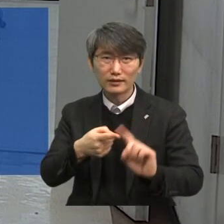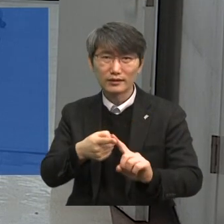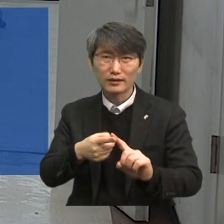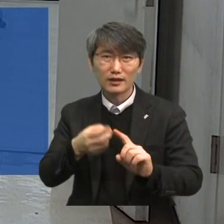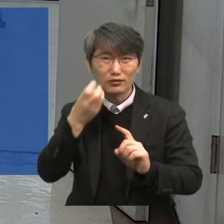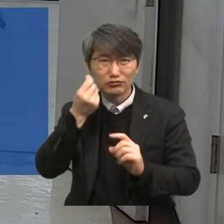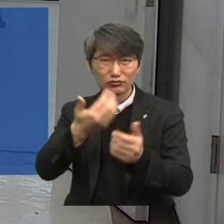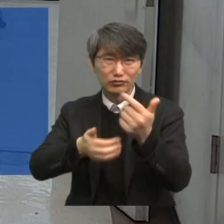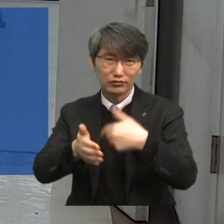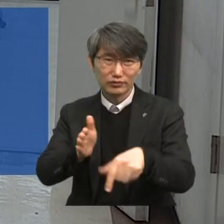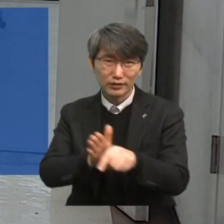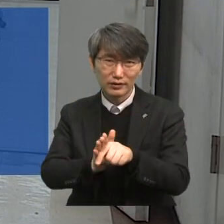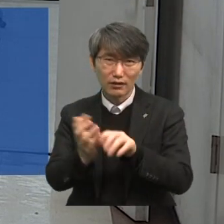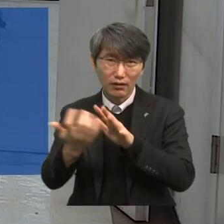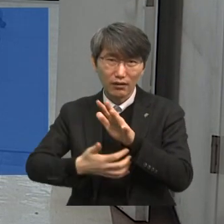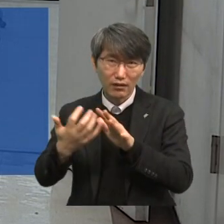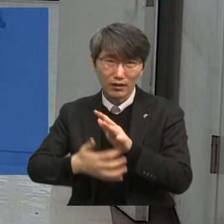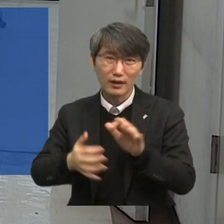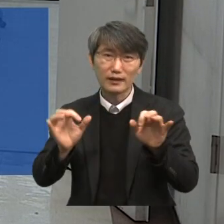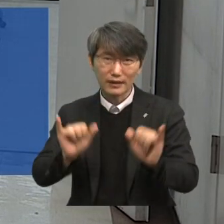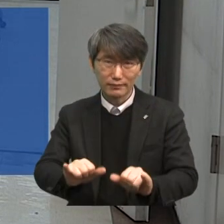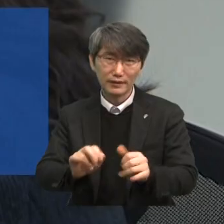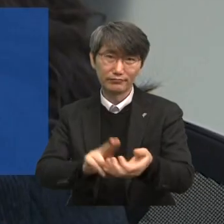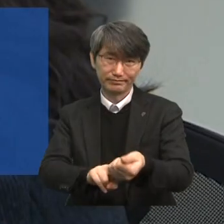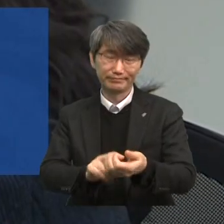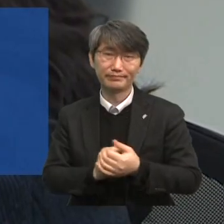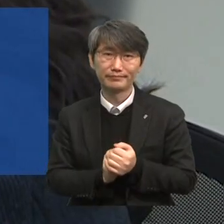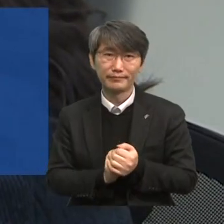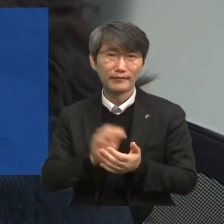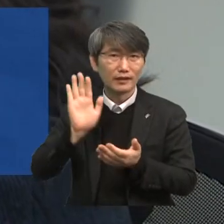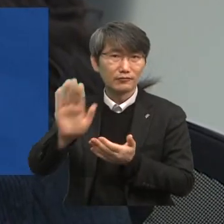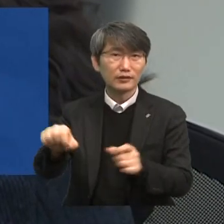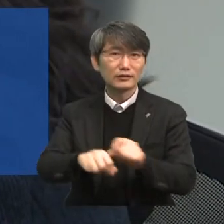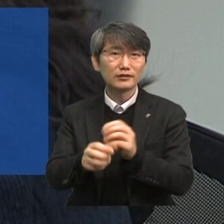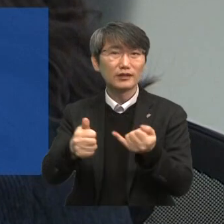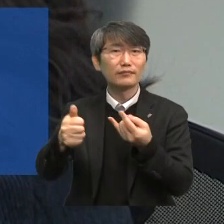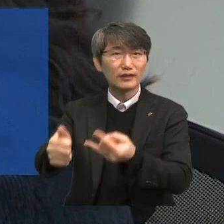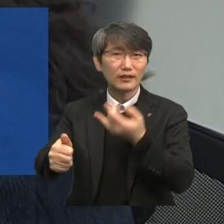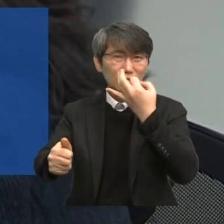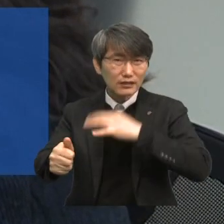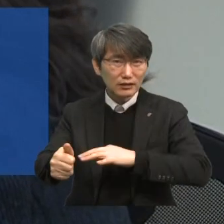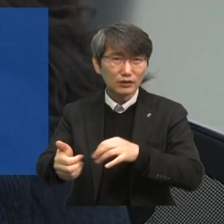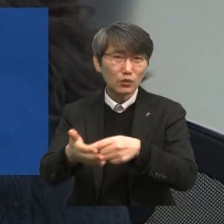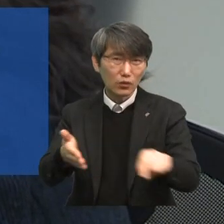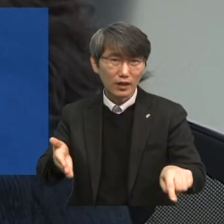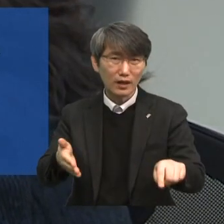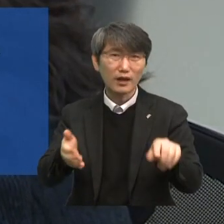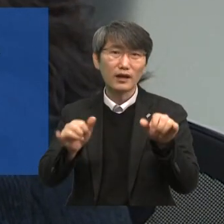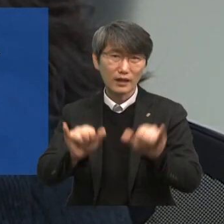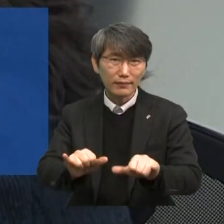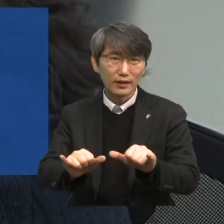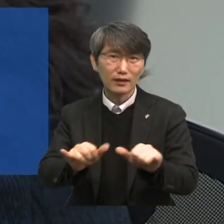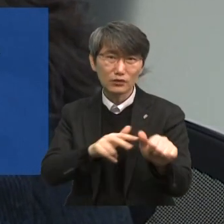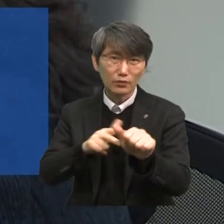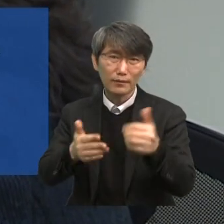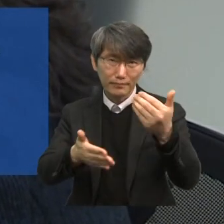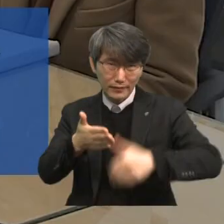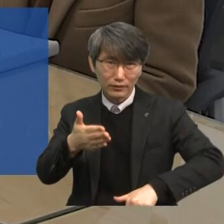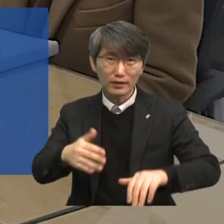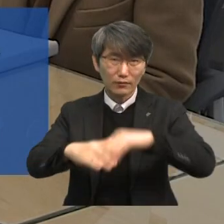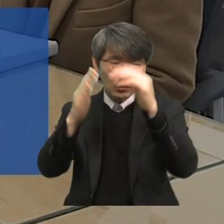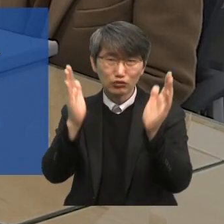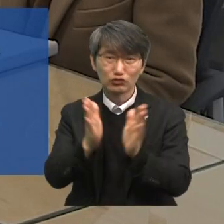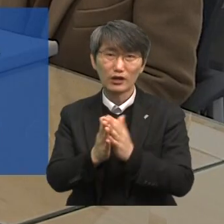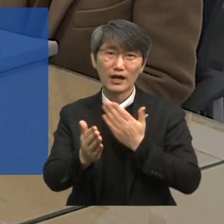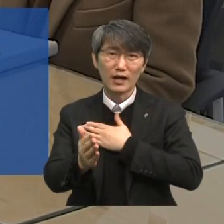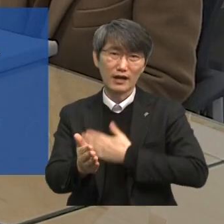매입을 위해 불가피한 상황이었다고 설명했습니다. 구는 앞으로 특정인에게 이익 또는 불이익을 줄 우려가 있는 정보 등을 제외하곤